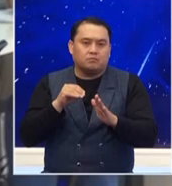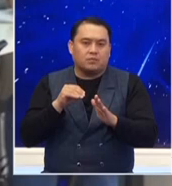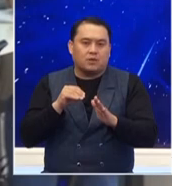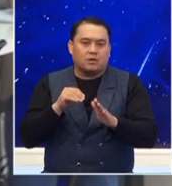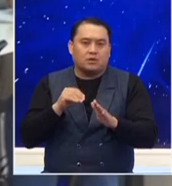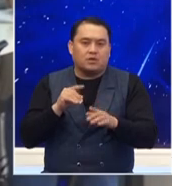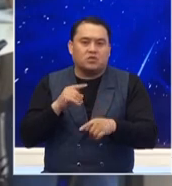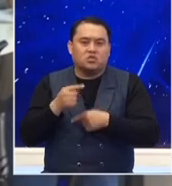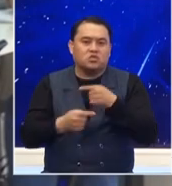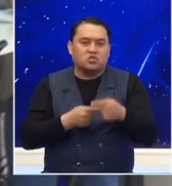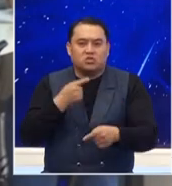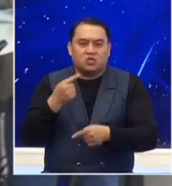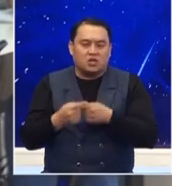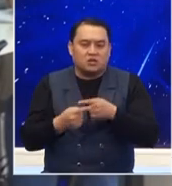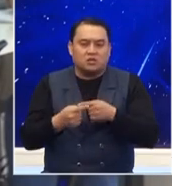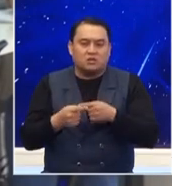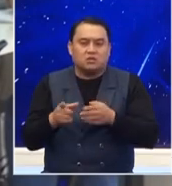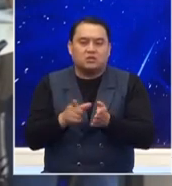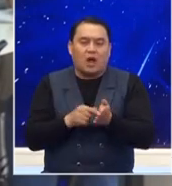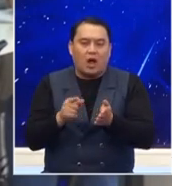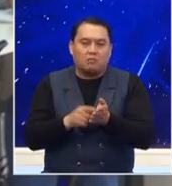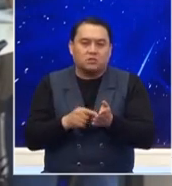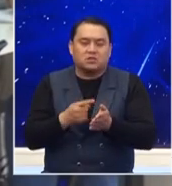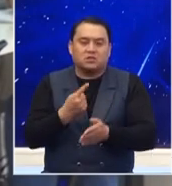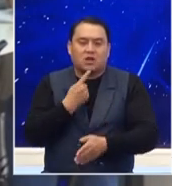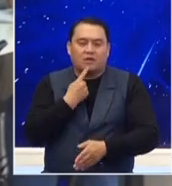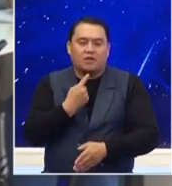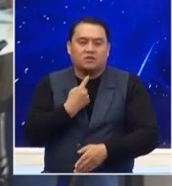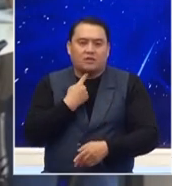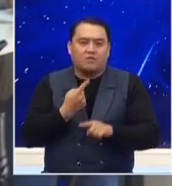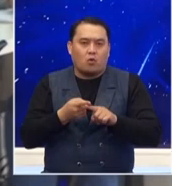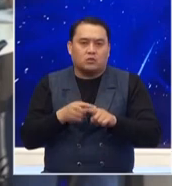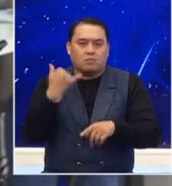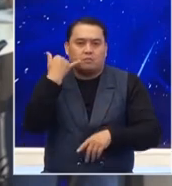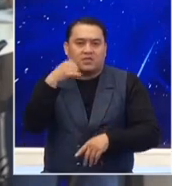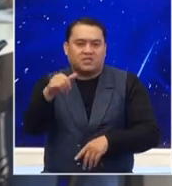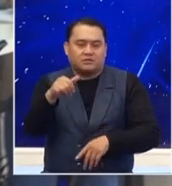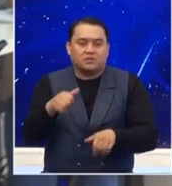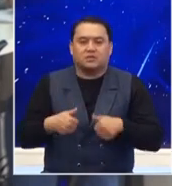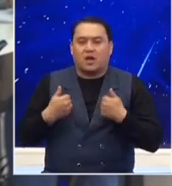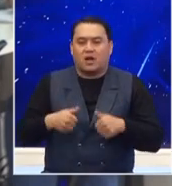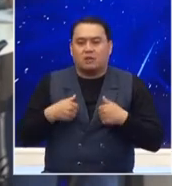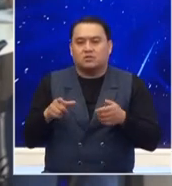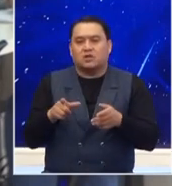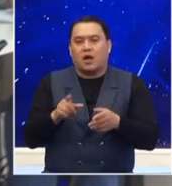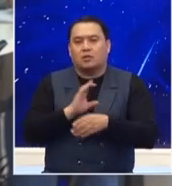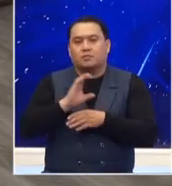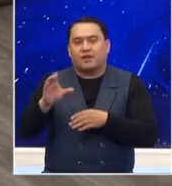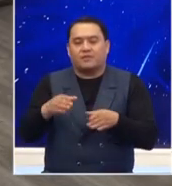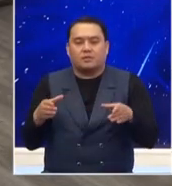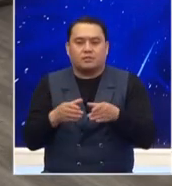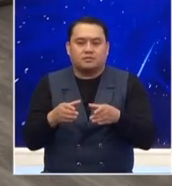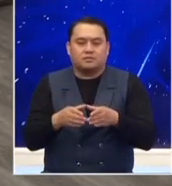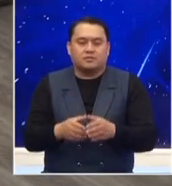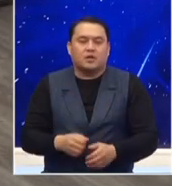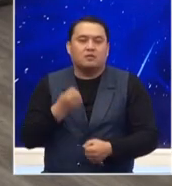открываем это через сервер, через аудиозапись, находим мы этот вызов и перезваниваем, и стараемся записать и отправить бригаду.